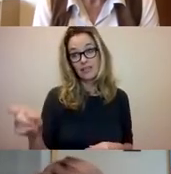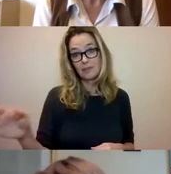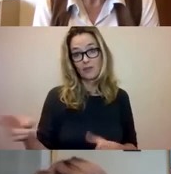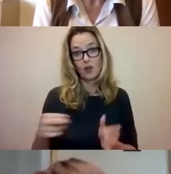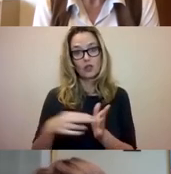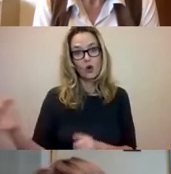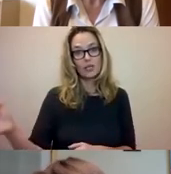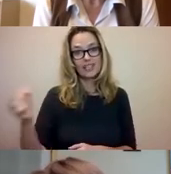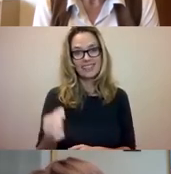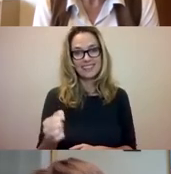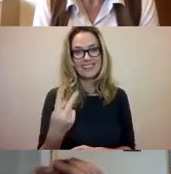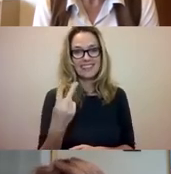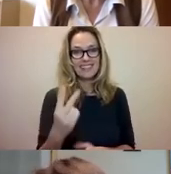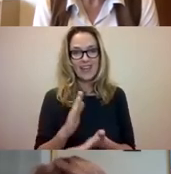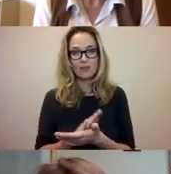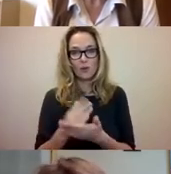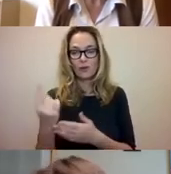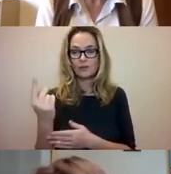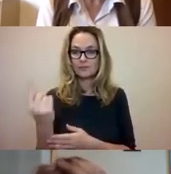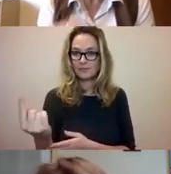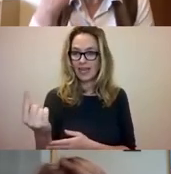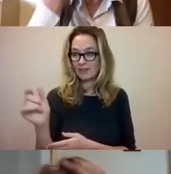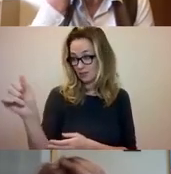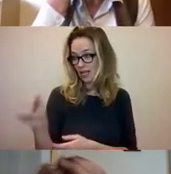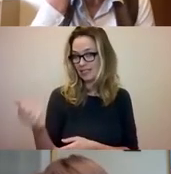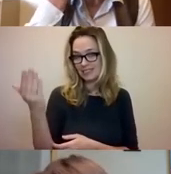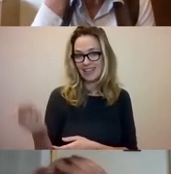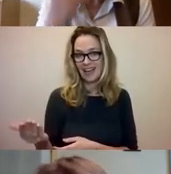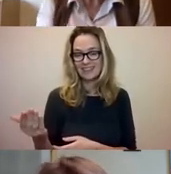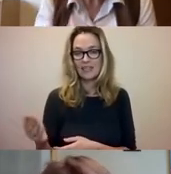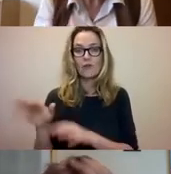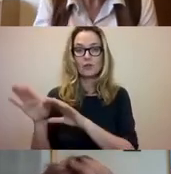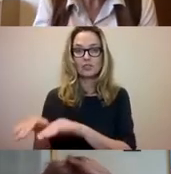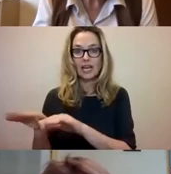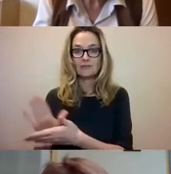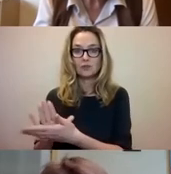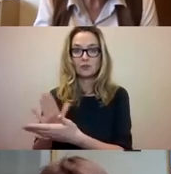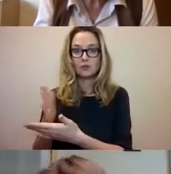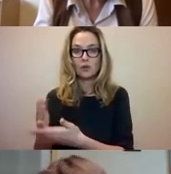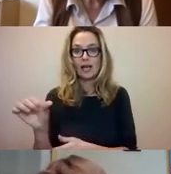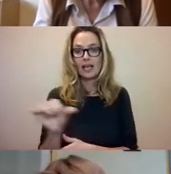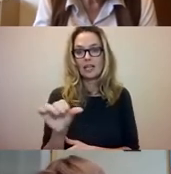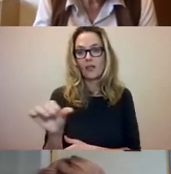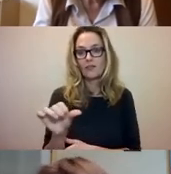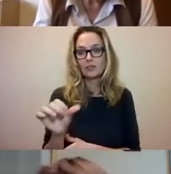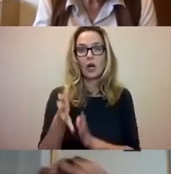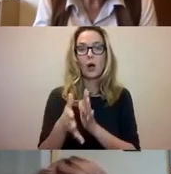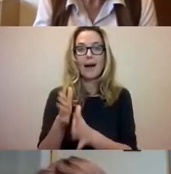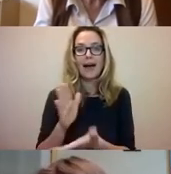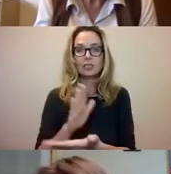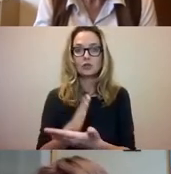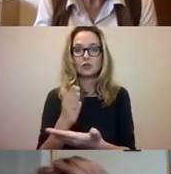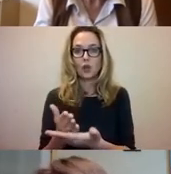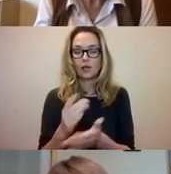ik daar 2 tolken gevraagd. 1 was Anita, voor schrijftolk, en ander was een